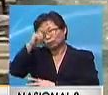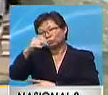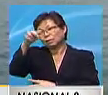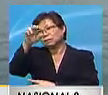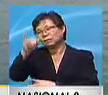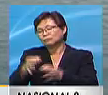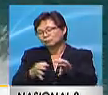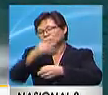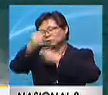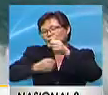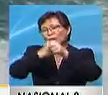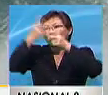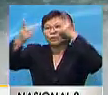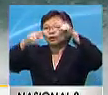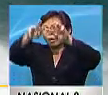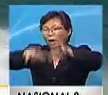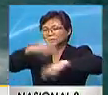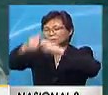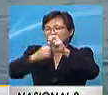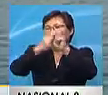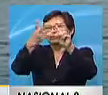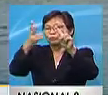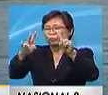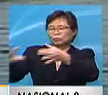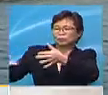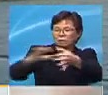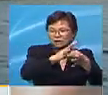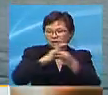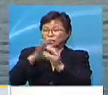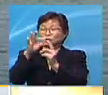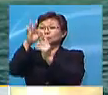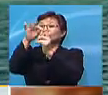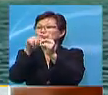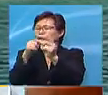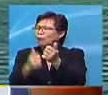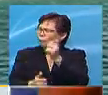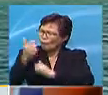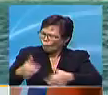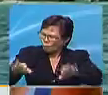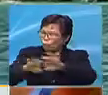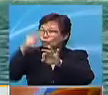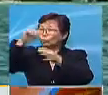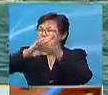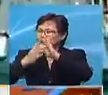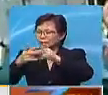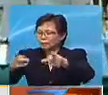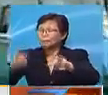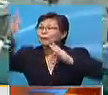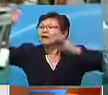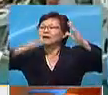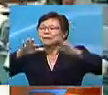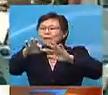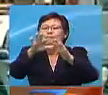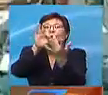menjelaskan Sempena tahun pelancongan ASEAN tahun depan kerjasama strategik itu Dilihat sangat penting untuk menjadikan Malaysia pilihan pelancong